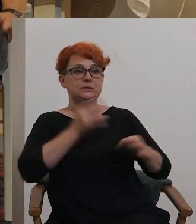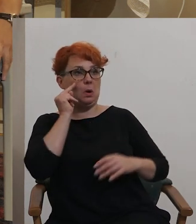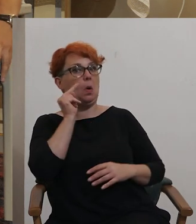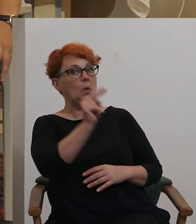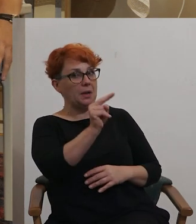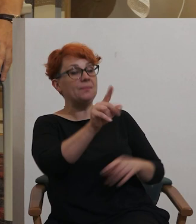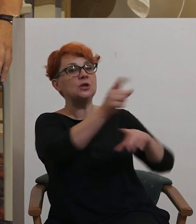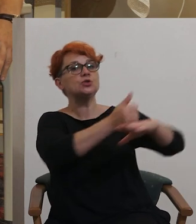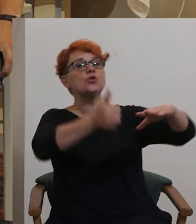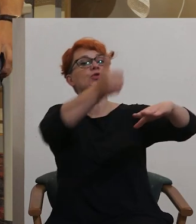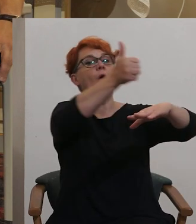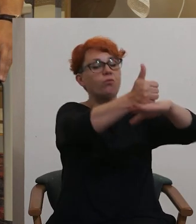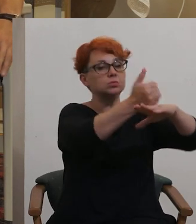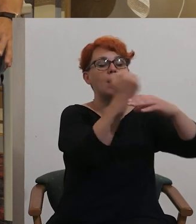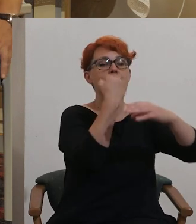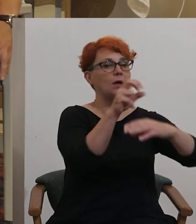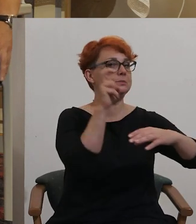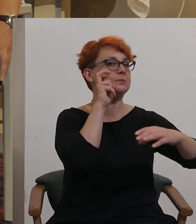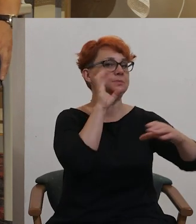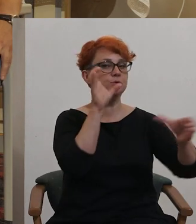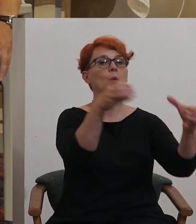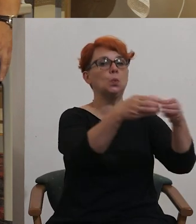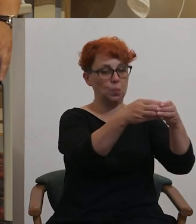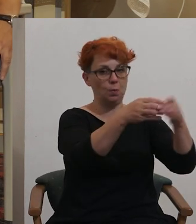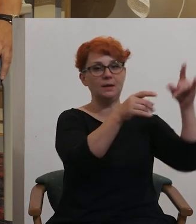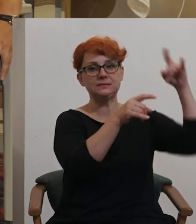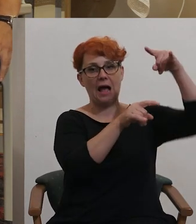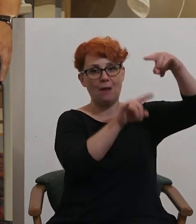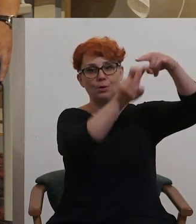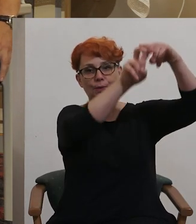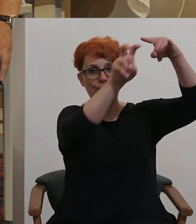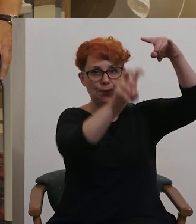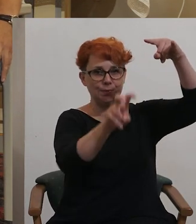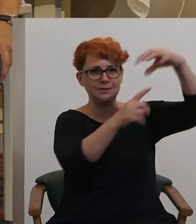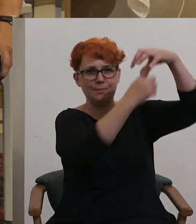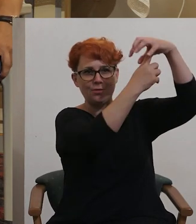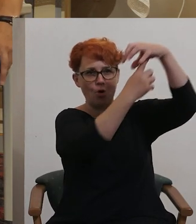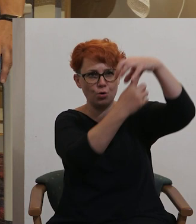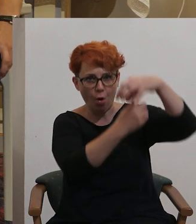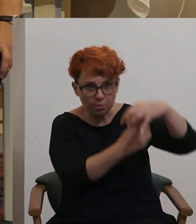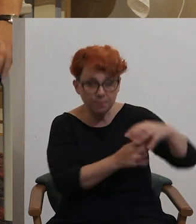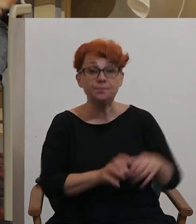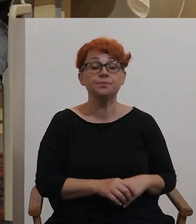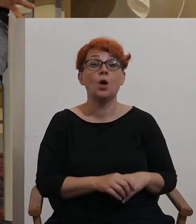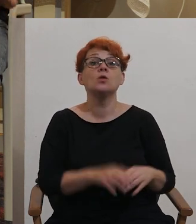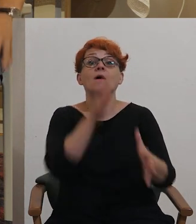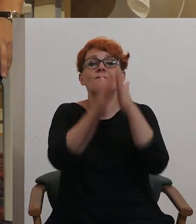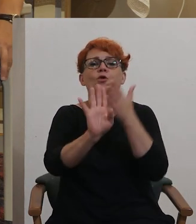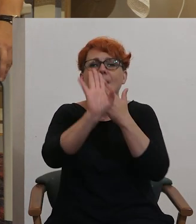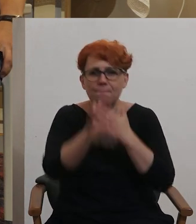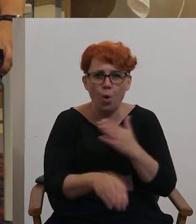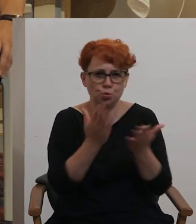dowódca elitarnej jednostki spadochronowej. I on po wojnie, odwiedzając, już nie